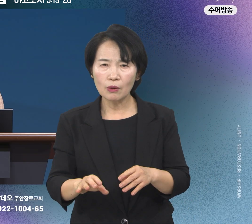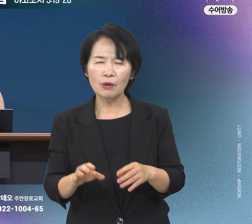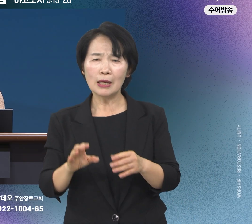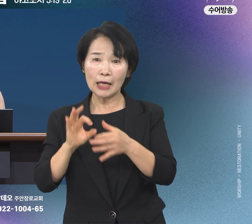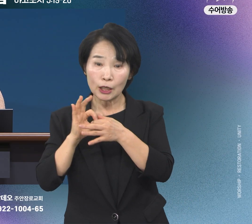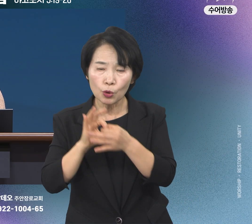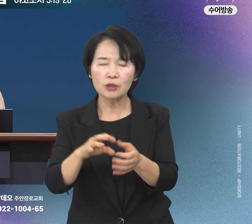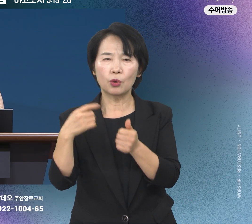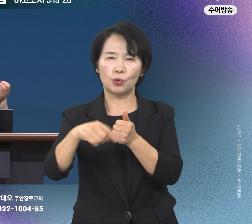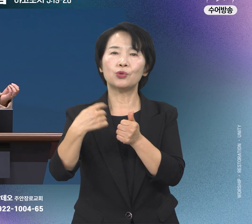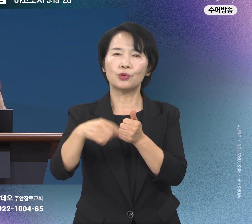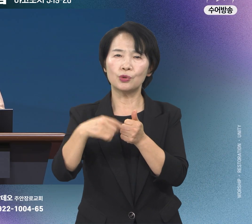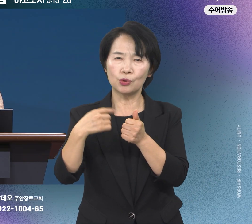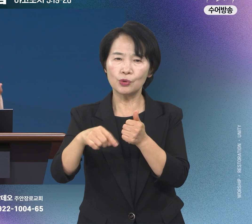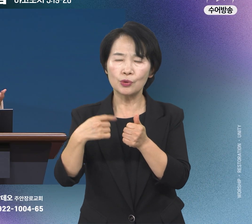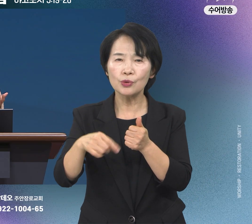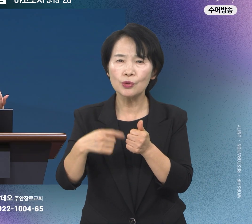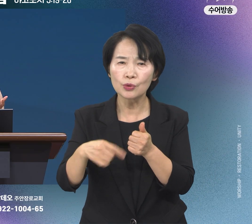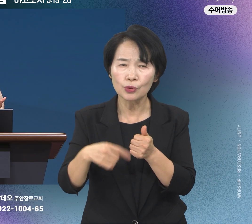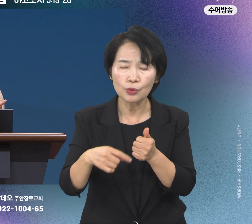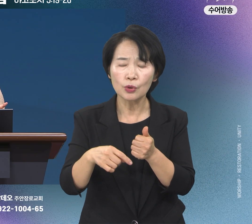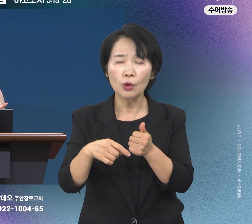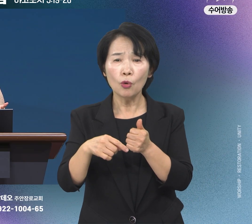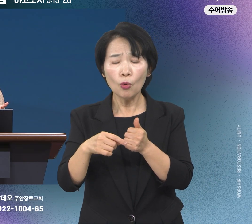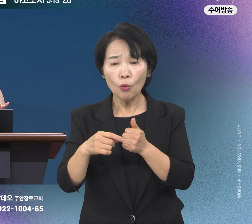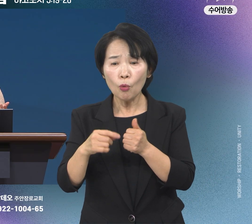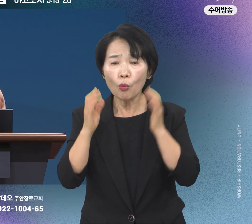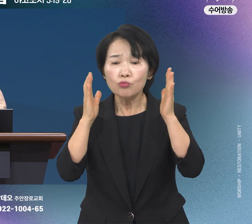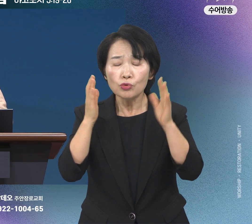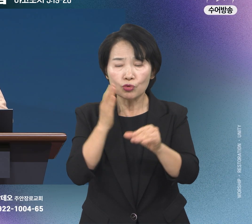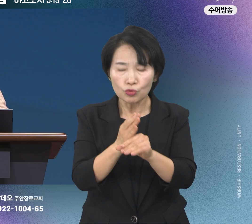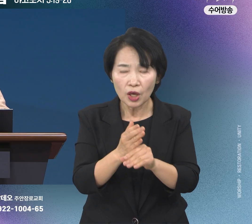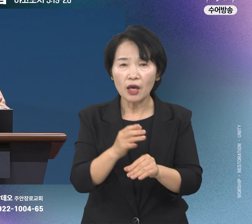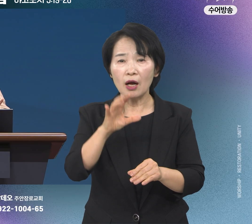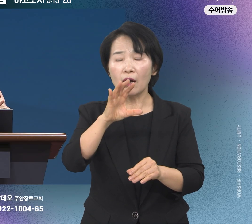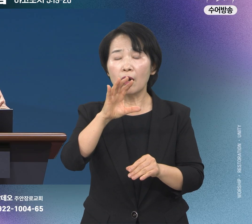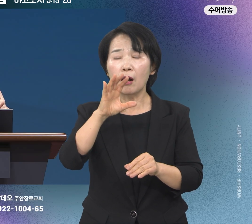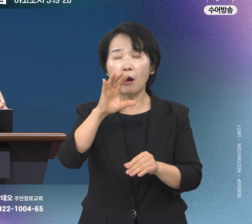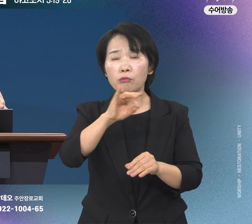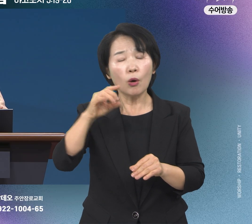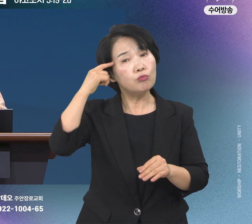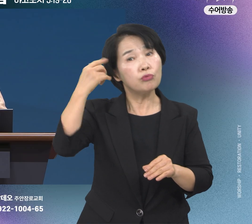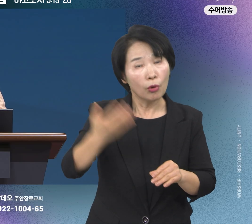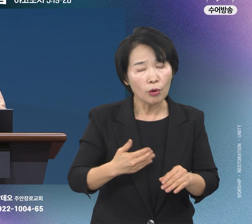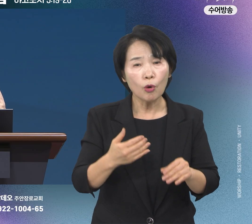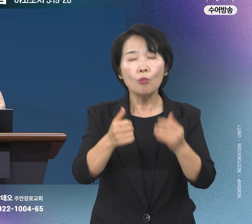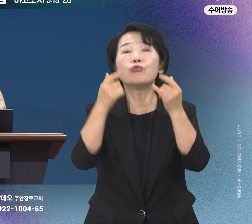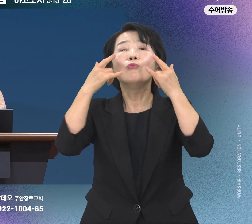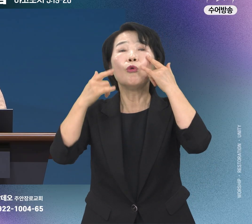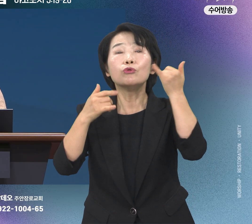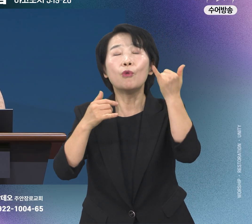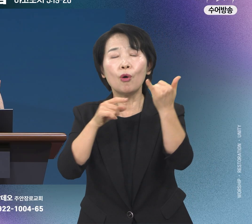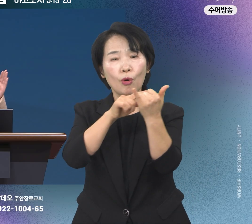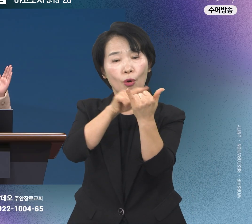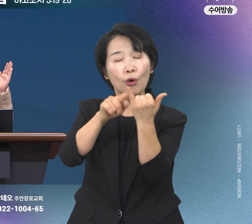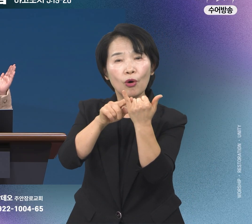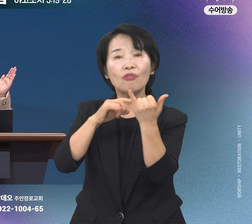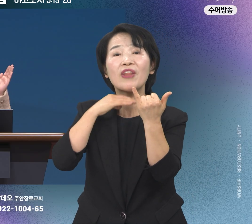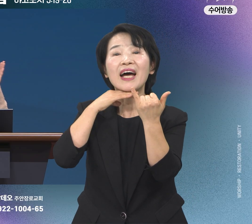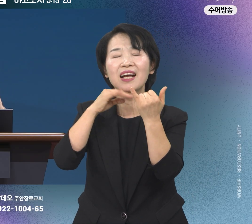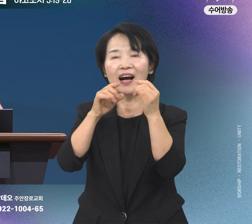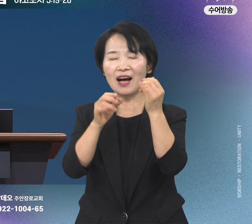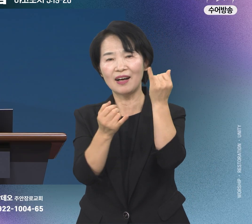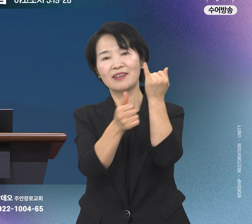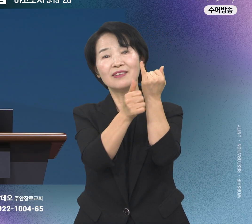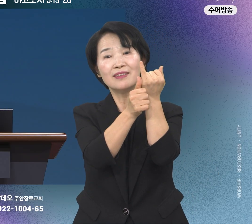와중에 많은 분들이 부모님이 연상연하 커플이냐고 물어보시는 거예요. 아니에요, 엄마가 더 어리시거든요. 그래서 이게 무슨 일인가 하고